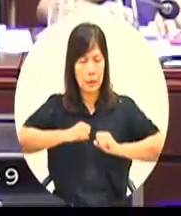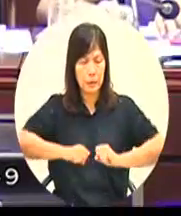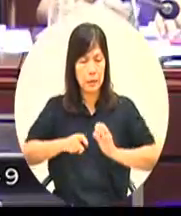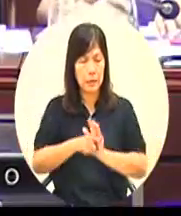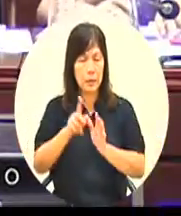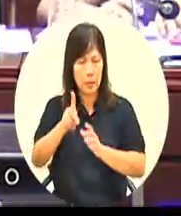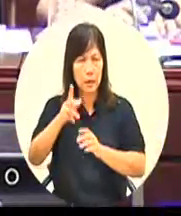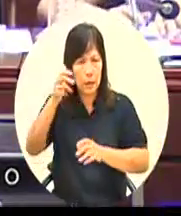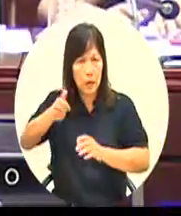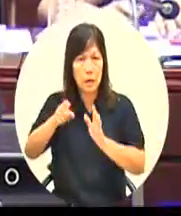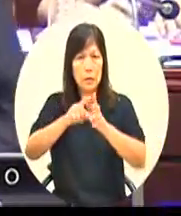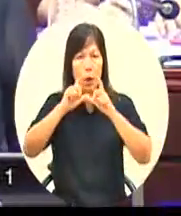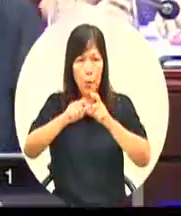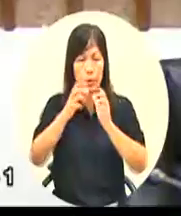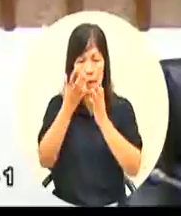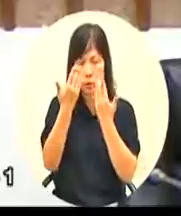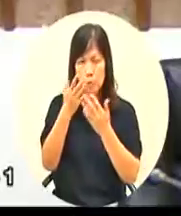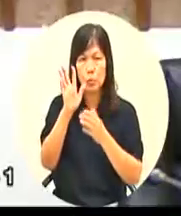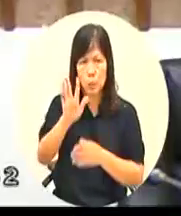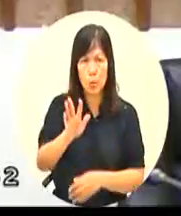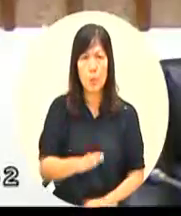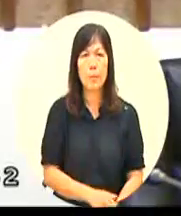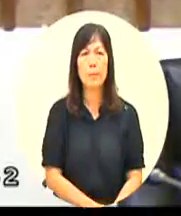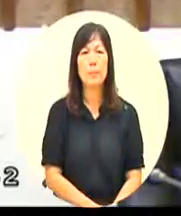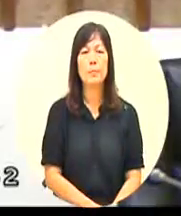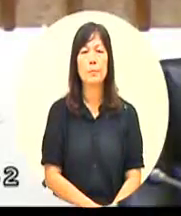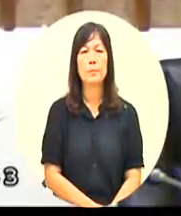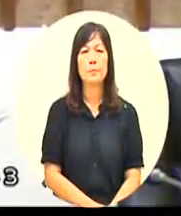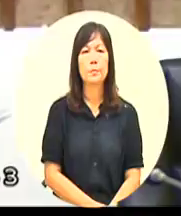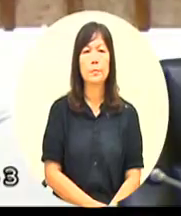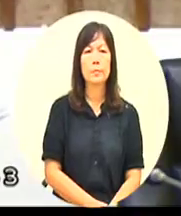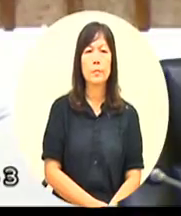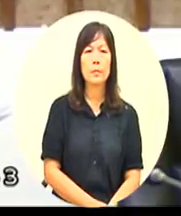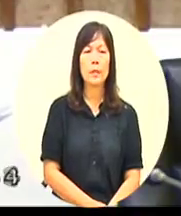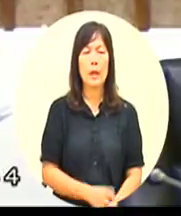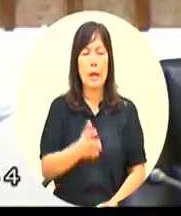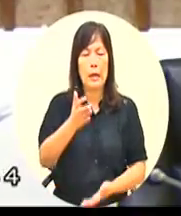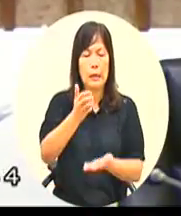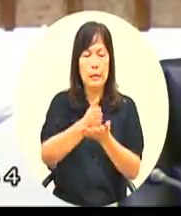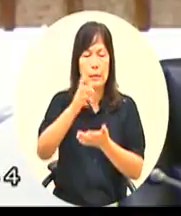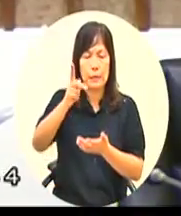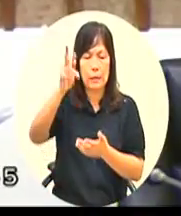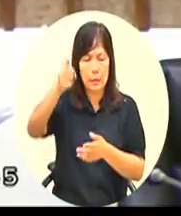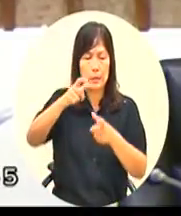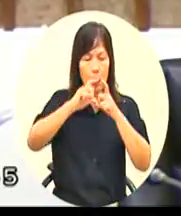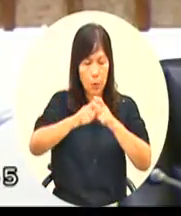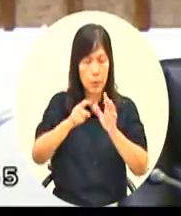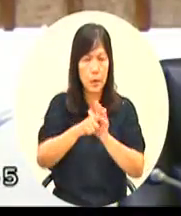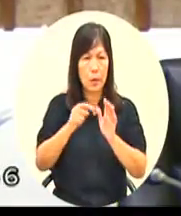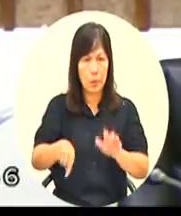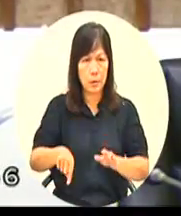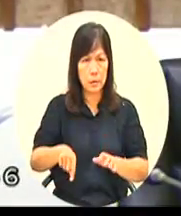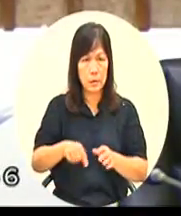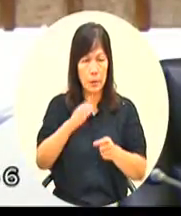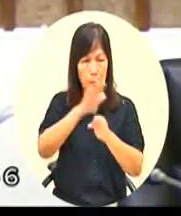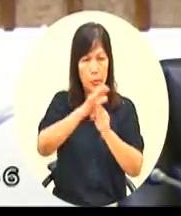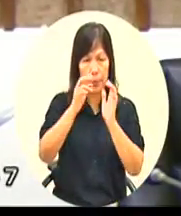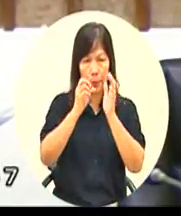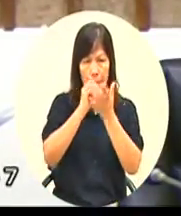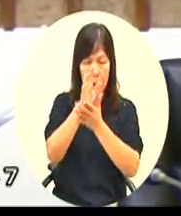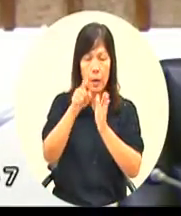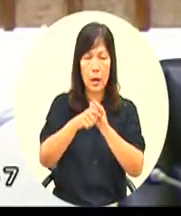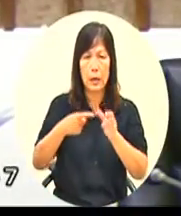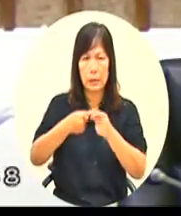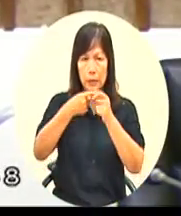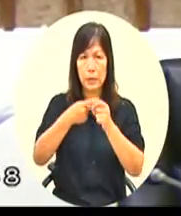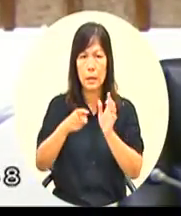细。 好，谢谢局长， 谢谢。 那科长请回答。 主席还有议员，那我这边做补充报告。第一个，我